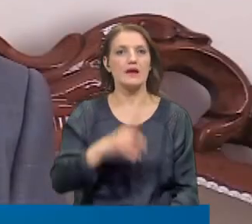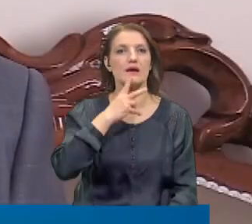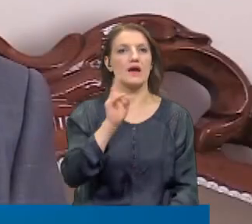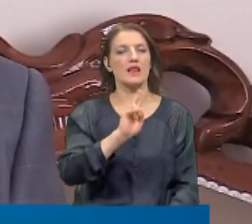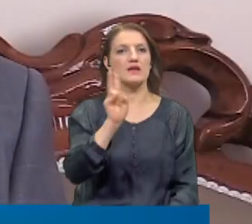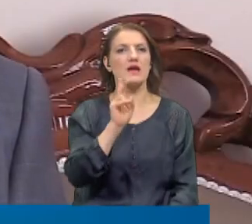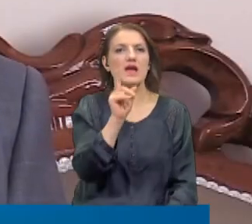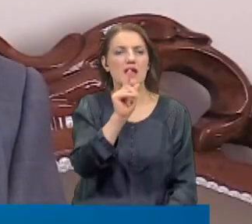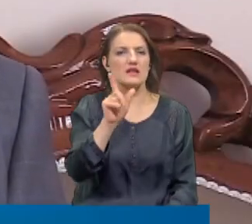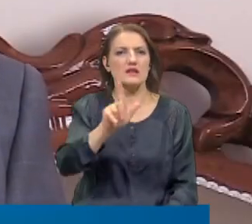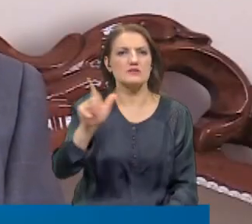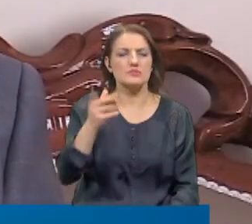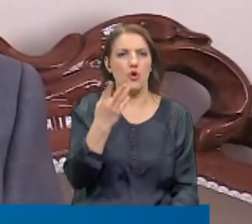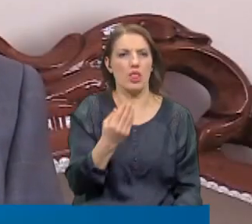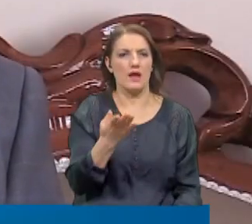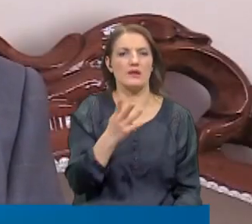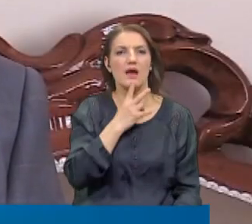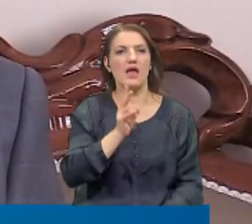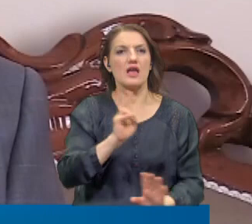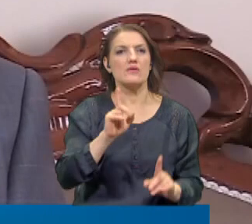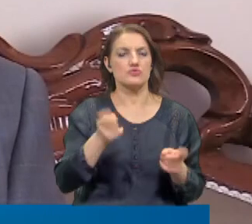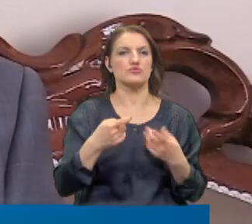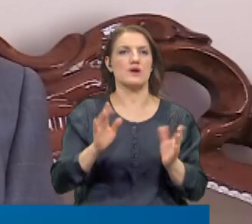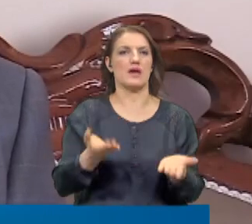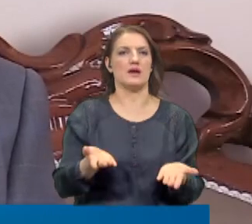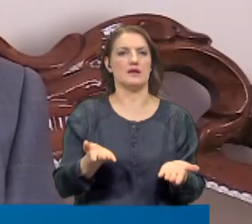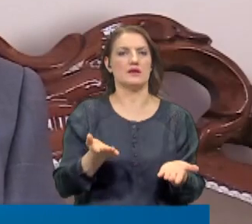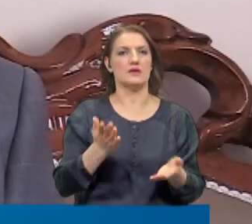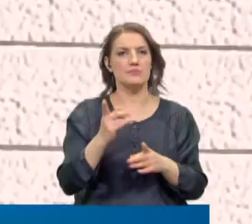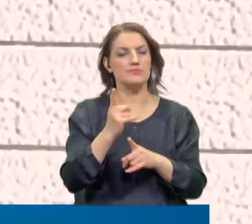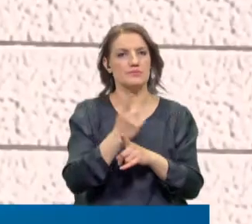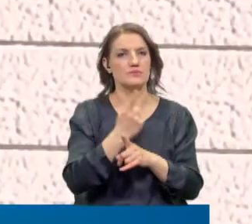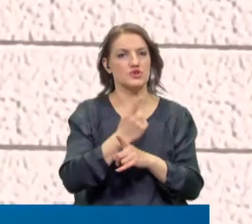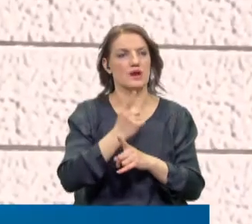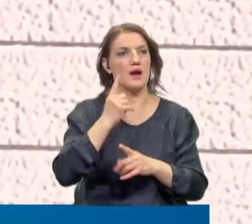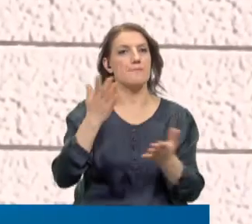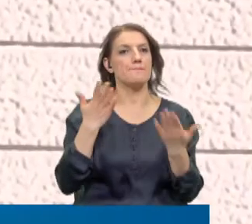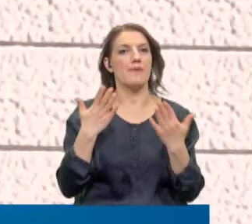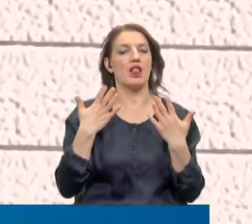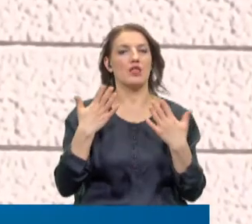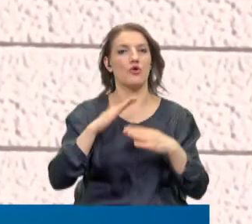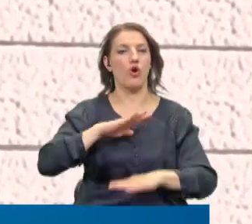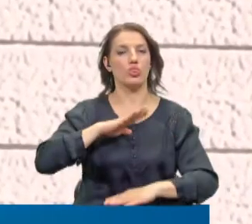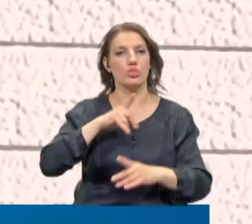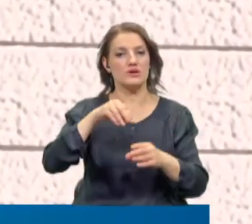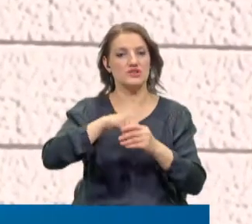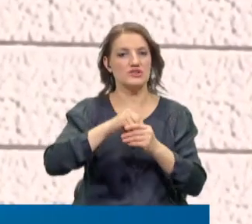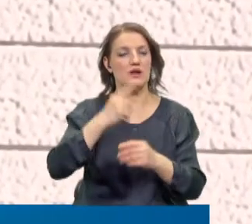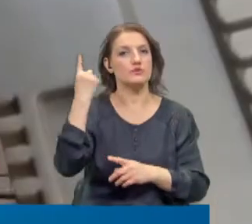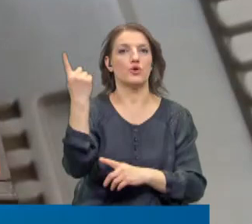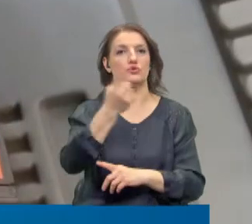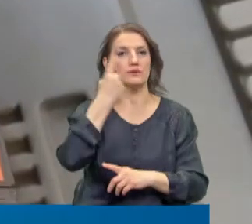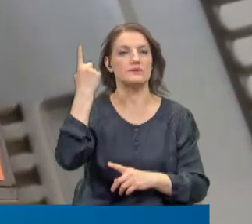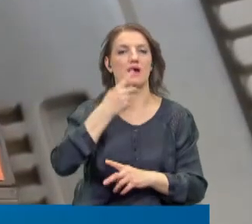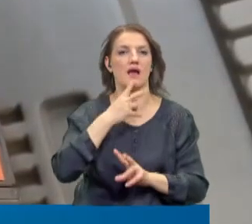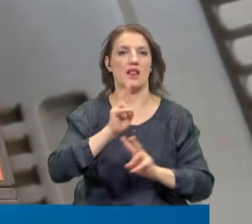Elektrik ihtiyacı olan ama elektriği bulunmayan her yerde kullanılacak bir ürün tasarladık, yaptık. Balkonda bir sistem döndükçe elektrik üretiyor.